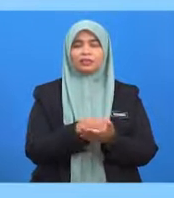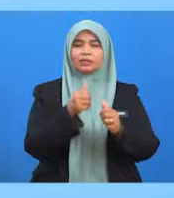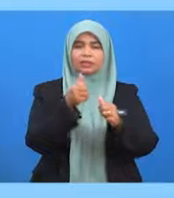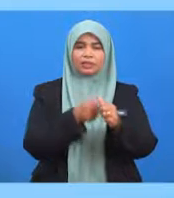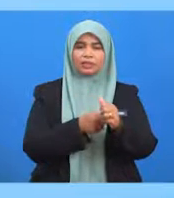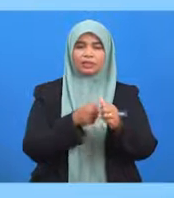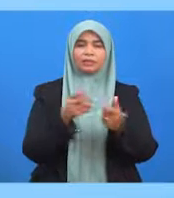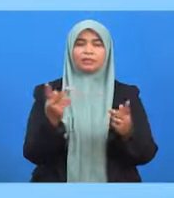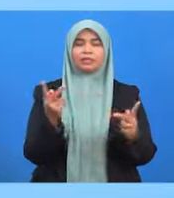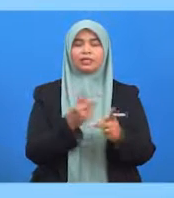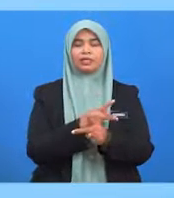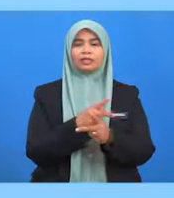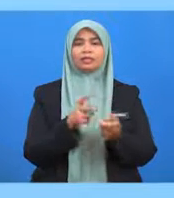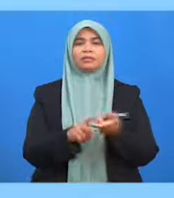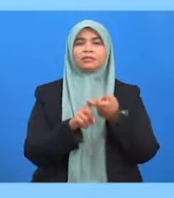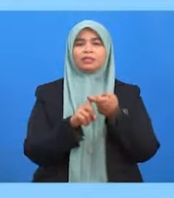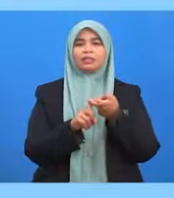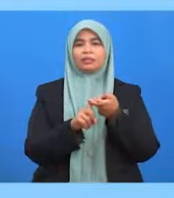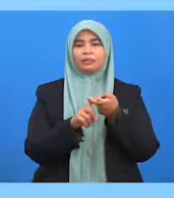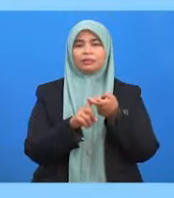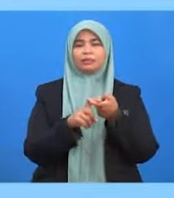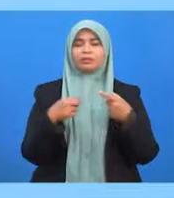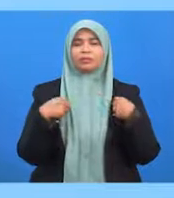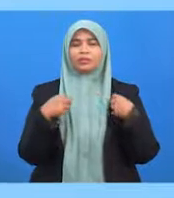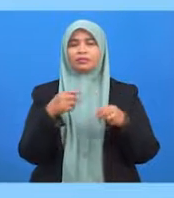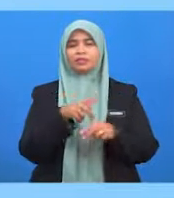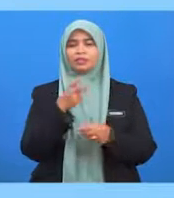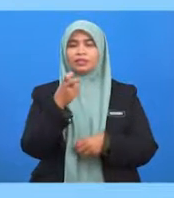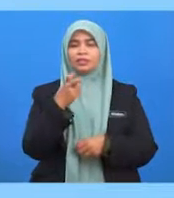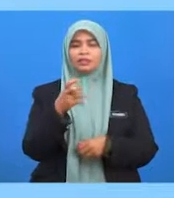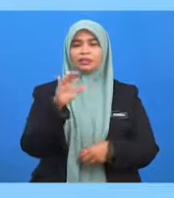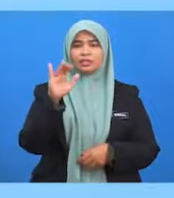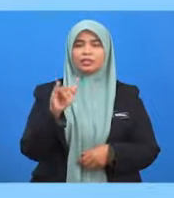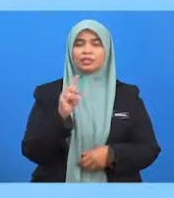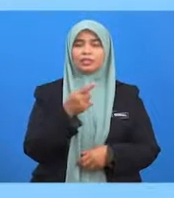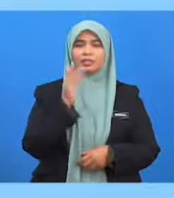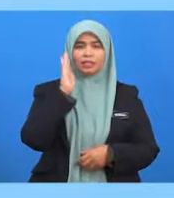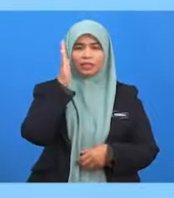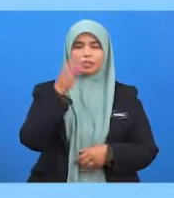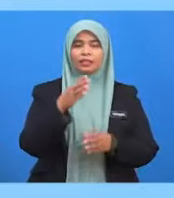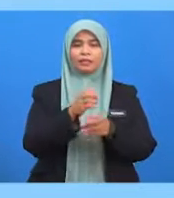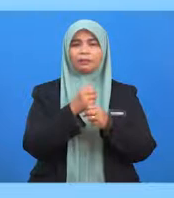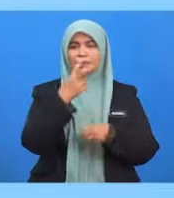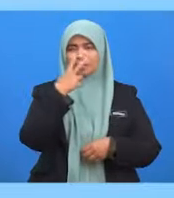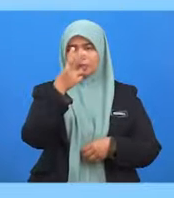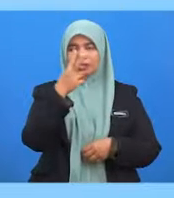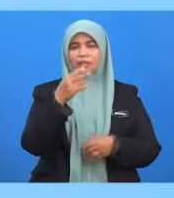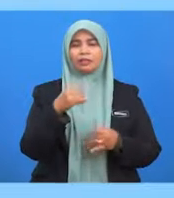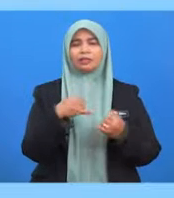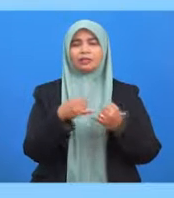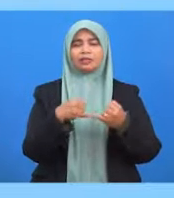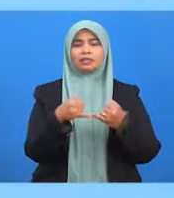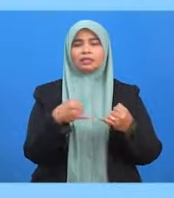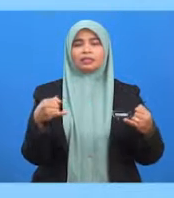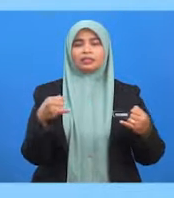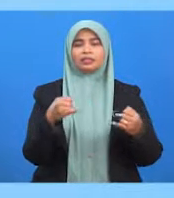kali penyangkut baju diketuk. Ya, kita akan dapat lihat benang itu